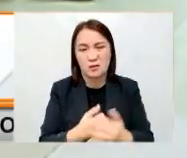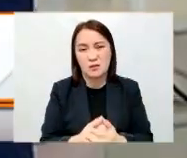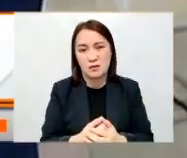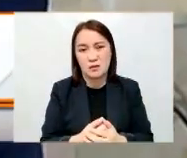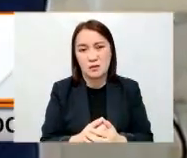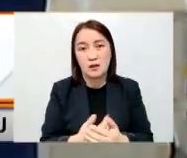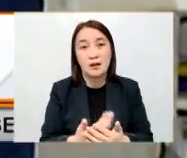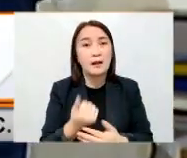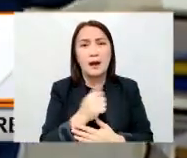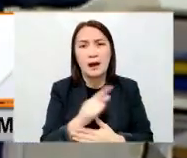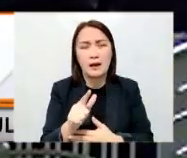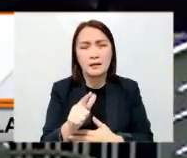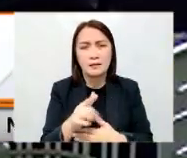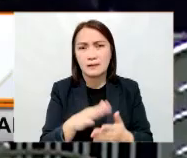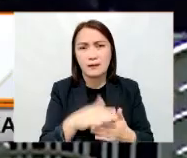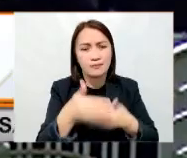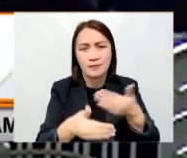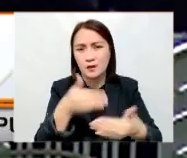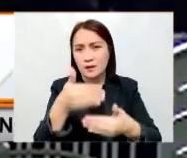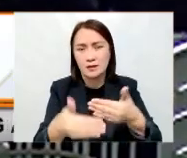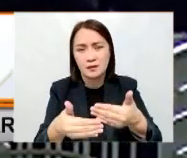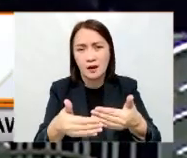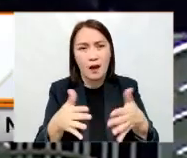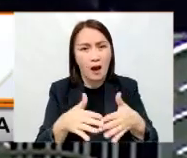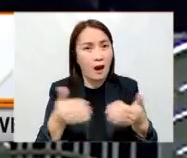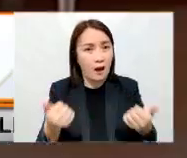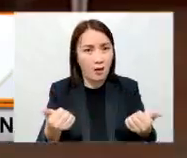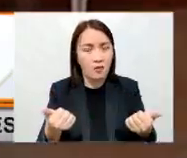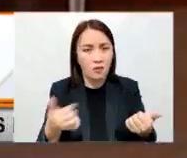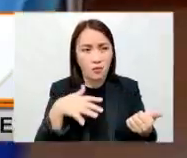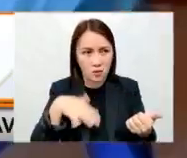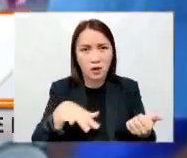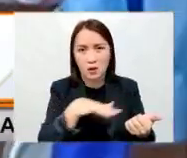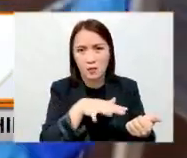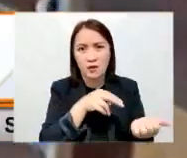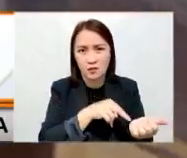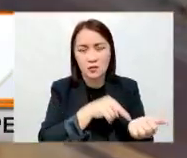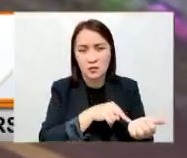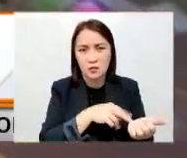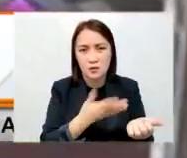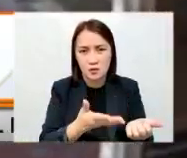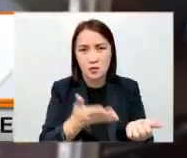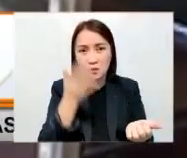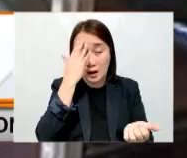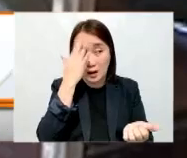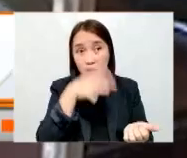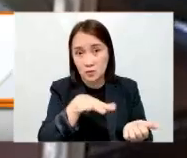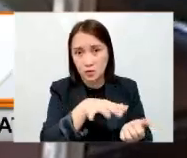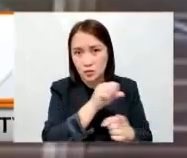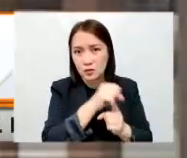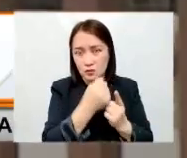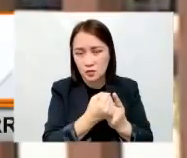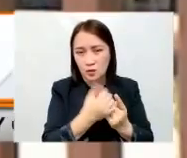na pamamaraan para mapakinggan kami ng sa totohanan ay we welcome namin